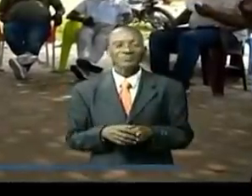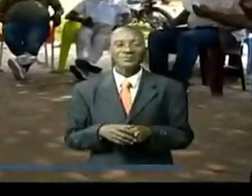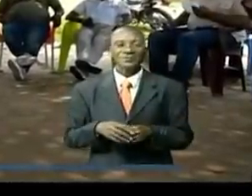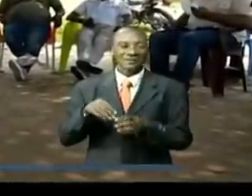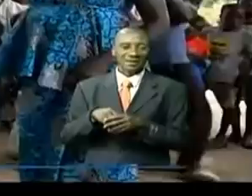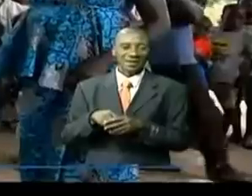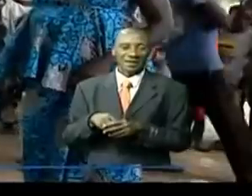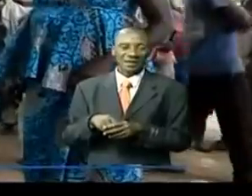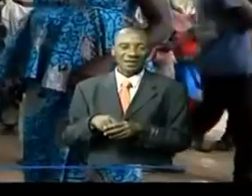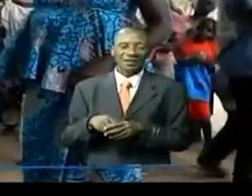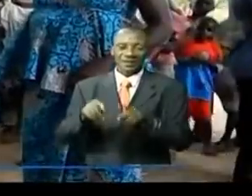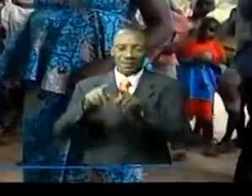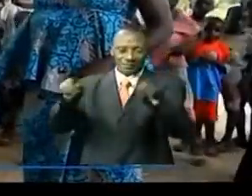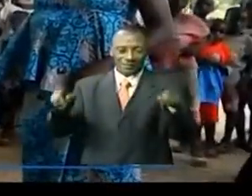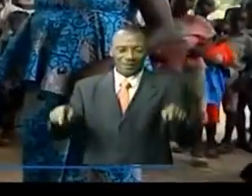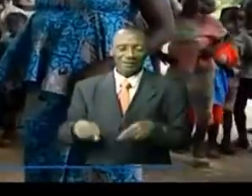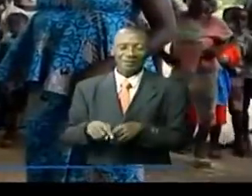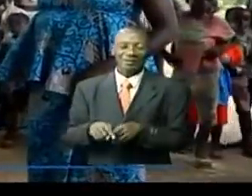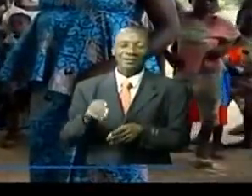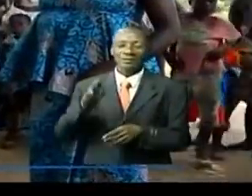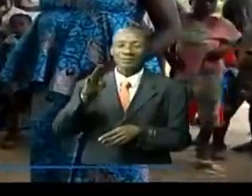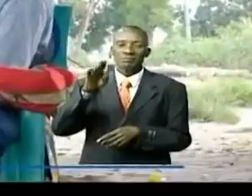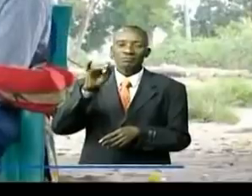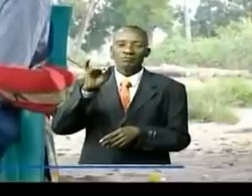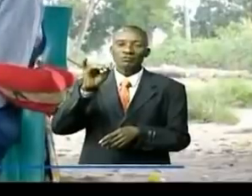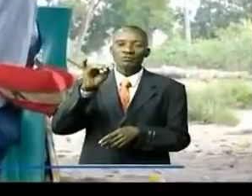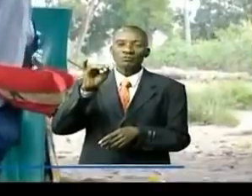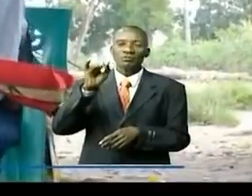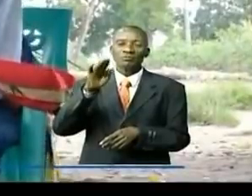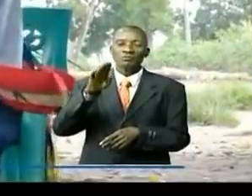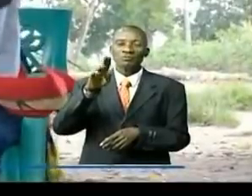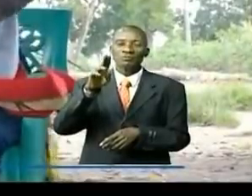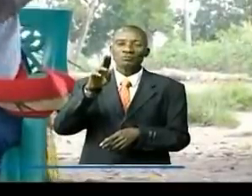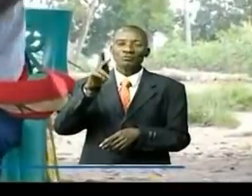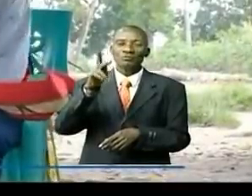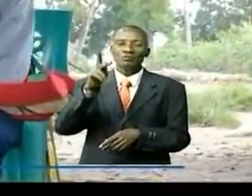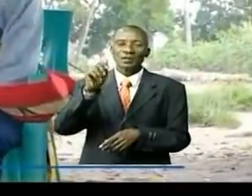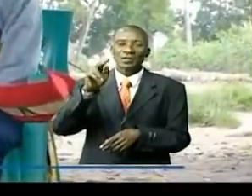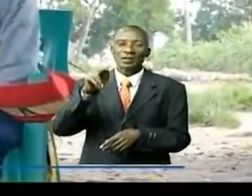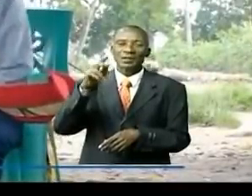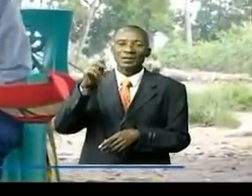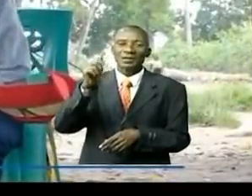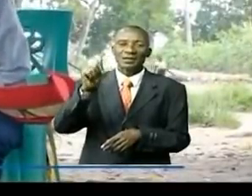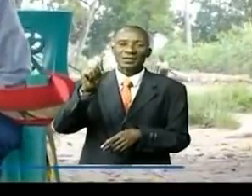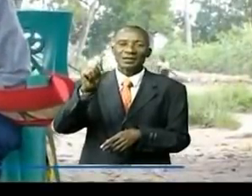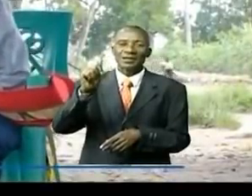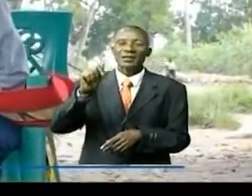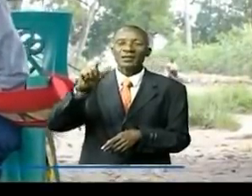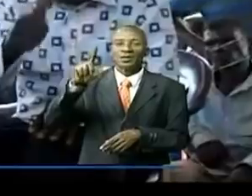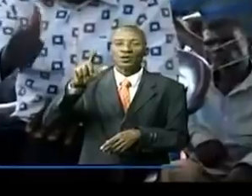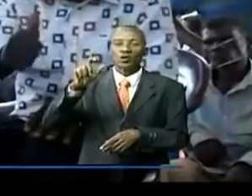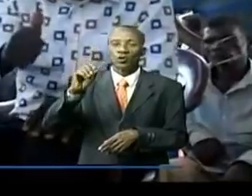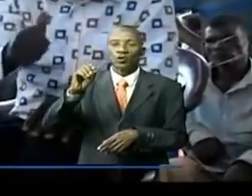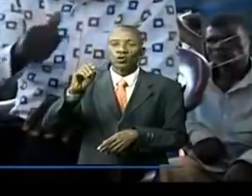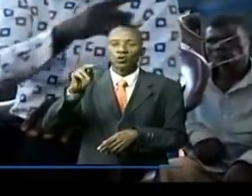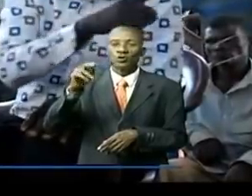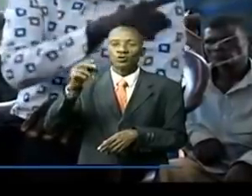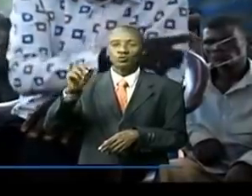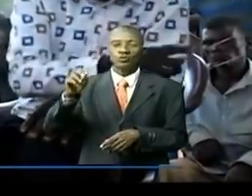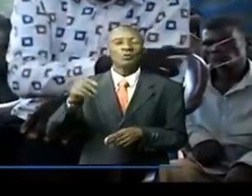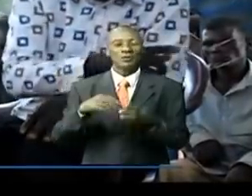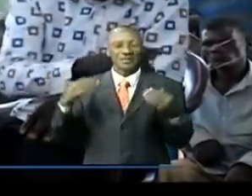Bukangalonzo, plusieurs ménages avec à leur tête le chef coutumier Ndoko Pala Antoine saluent cette